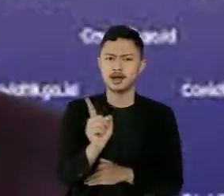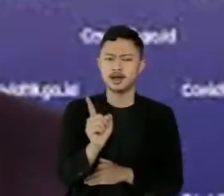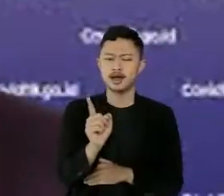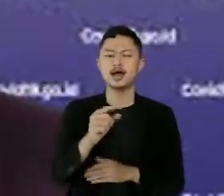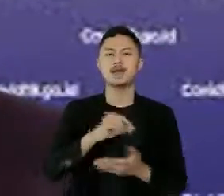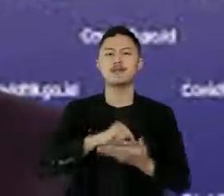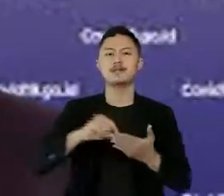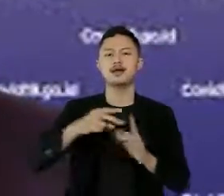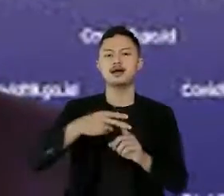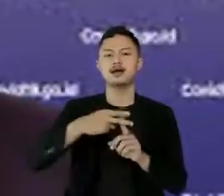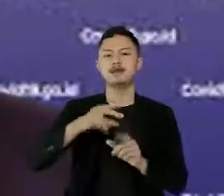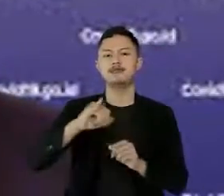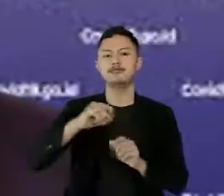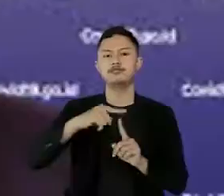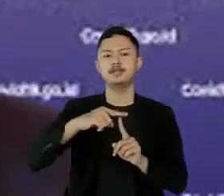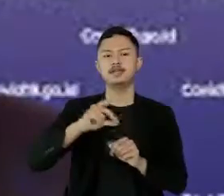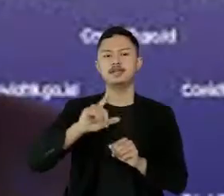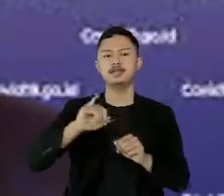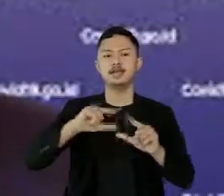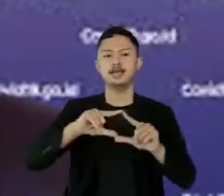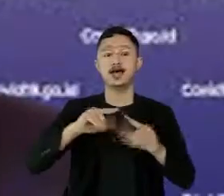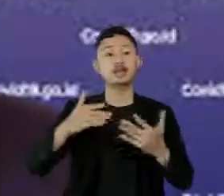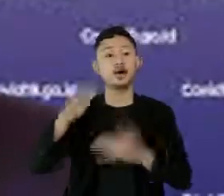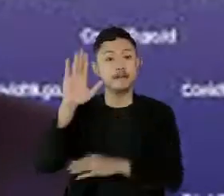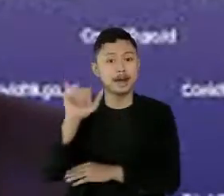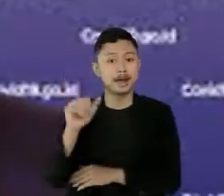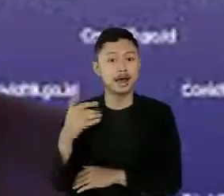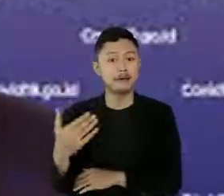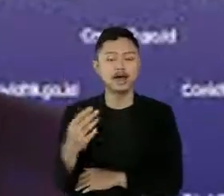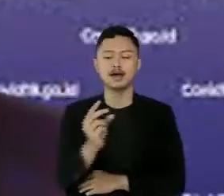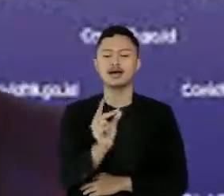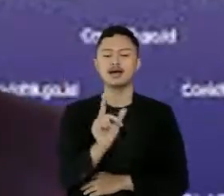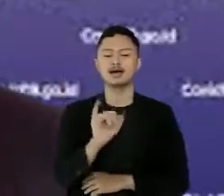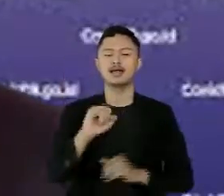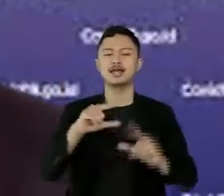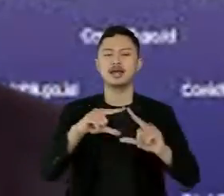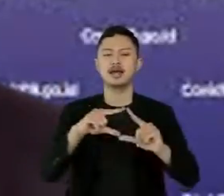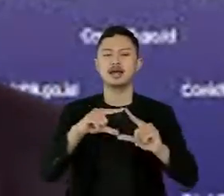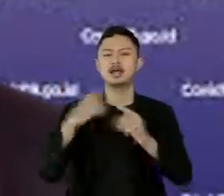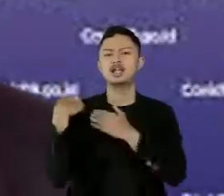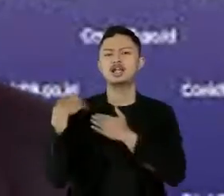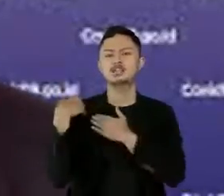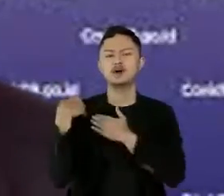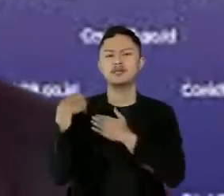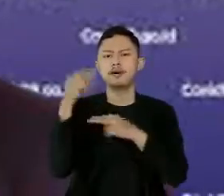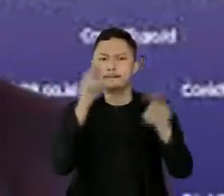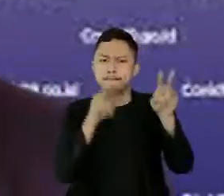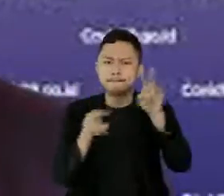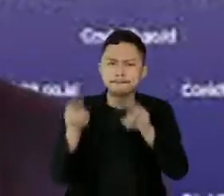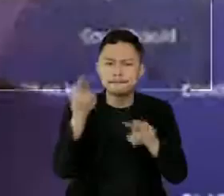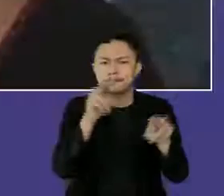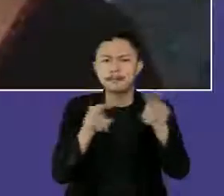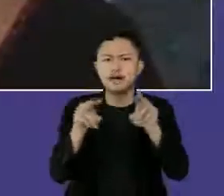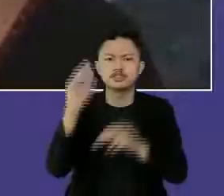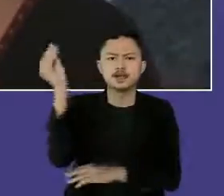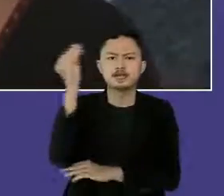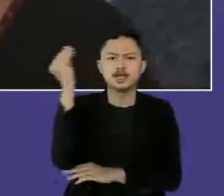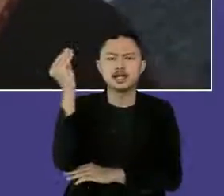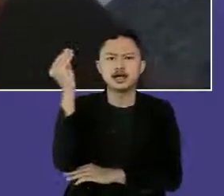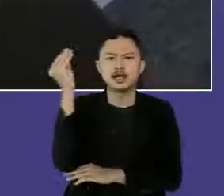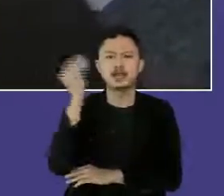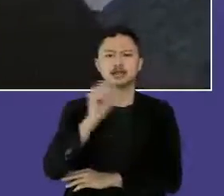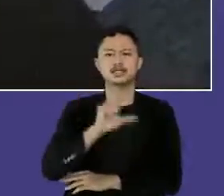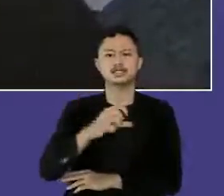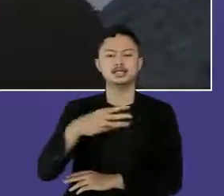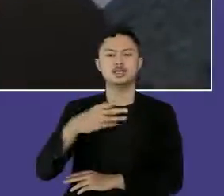Mbak Fitria Aryani. Ya, Mbak Ria panggilannya, beliau ada pengamat pariwisata dan CEO dari Berbangsa